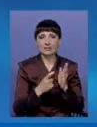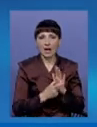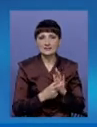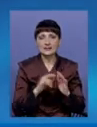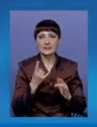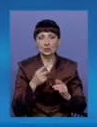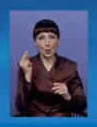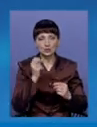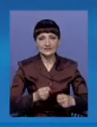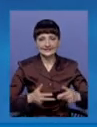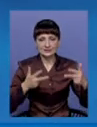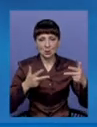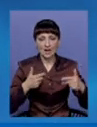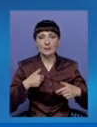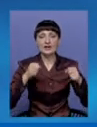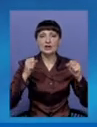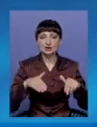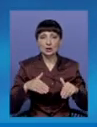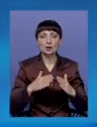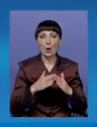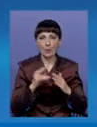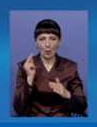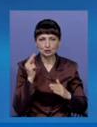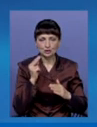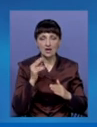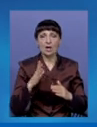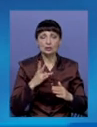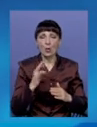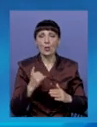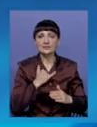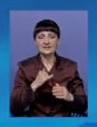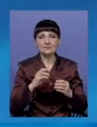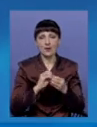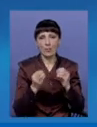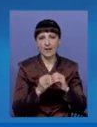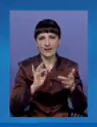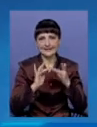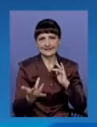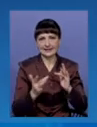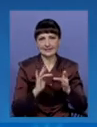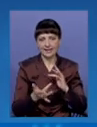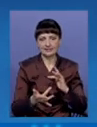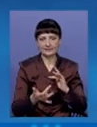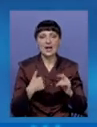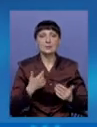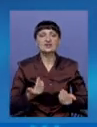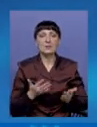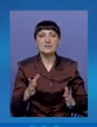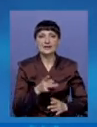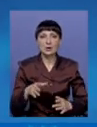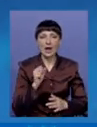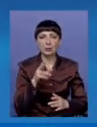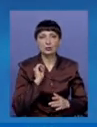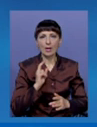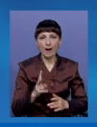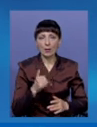дистанционным обучением мы решили пока учится дома но периодически у нас бывают сбои с интернетом мы живем в микрорайоне ак булак